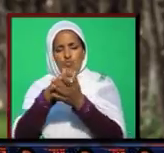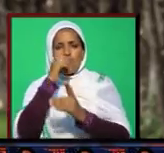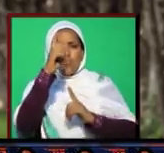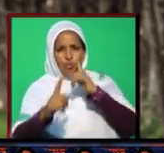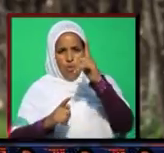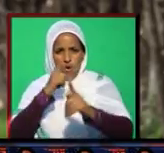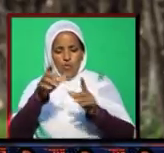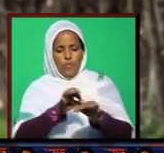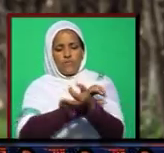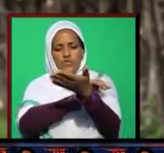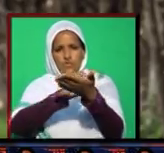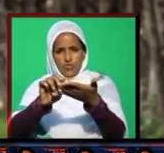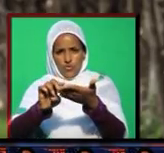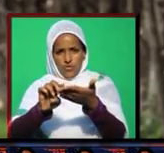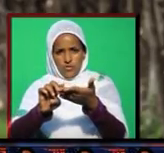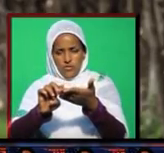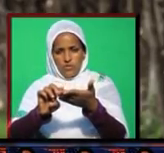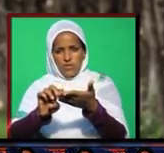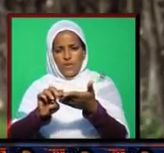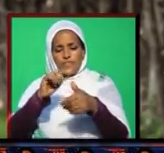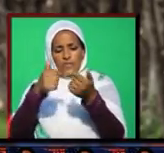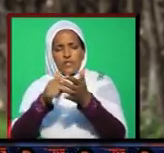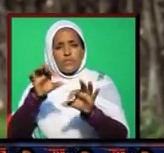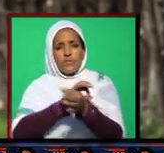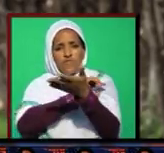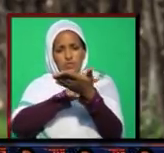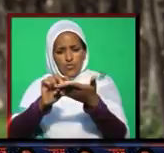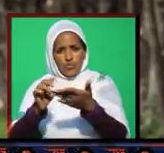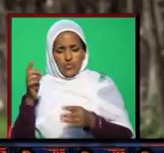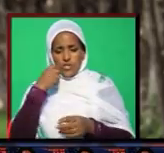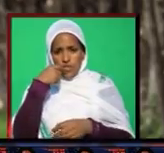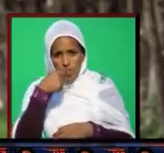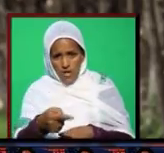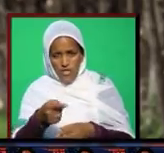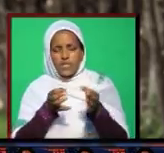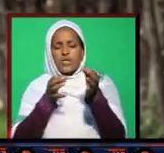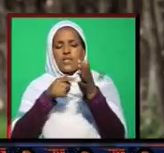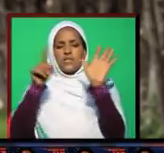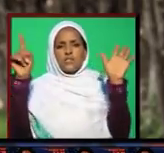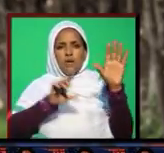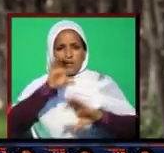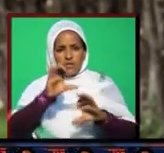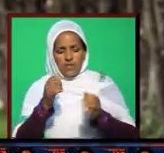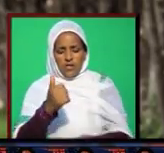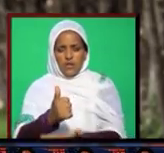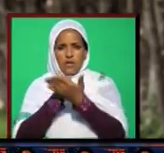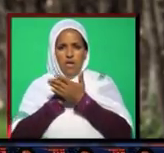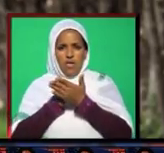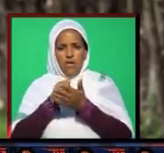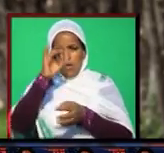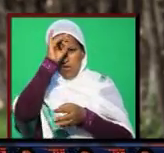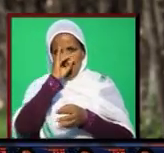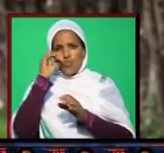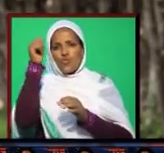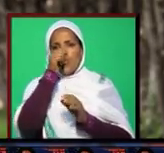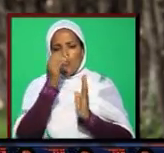ቋንቋ መንፈስ ቅዱስ፣ ጰራቅሊጦስ ማለት መንፈስ ቅዱስ ነው። ስለዚህ መንፈስ ቅዱስ እንድናገር ግለጽልኝ፣ እርዳኝ ብሎ ሊቁ ኢትዮጵያዊ